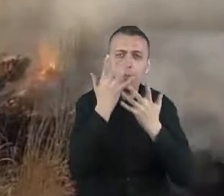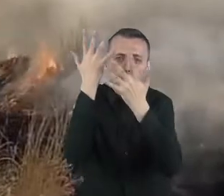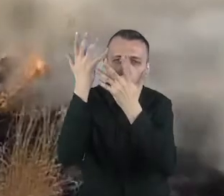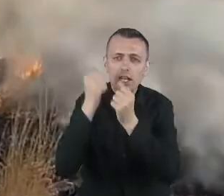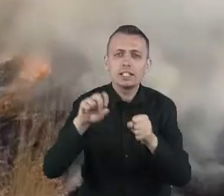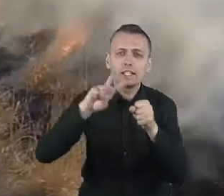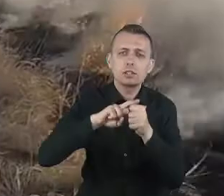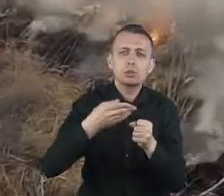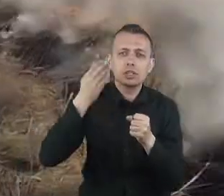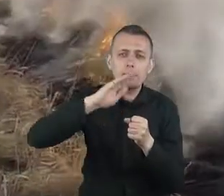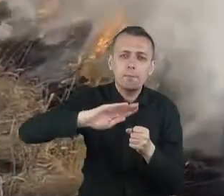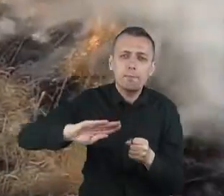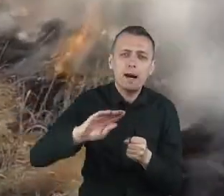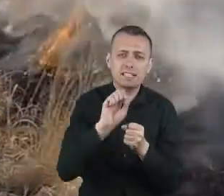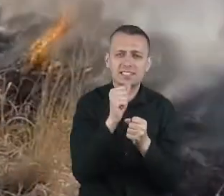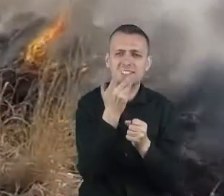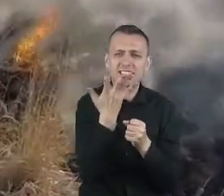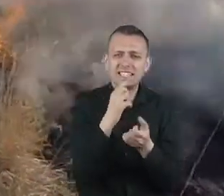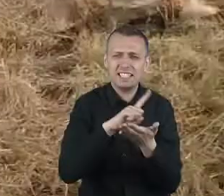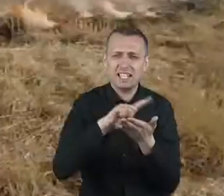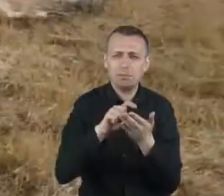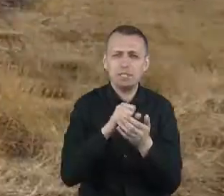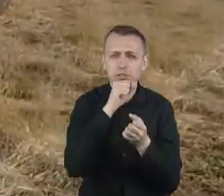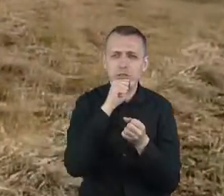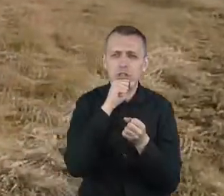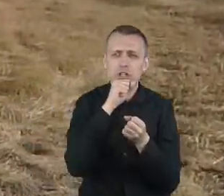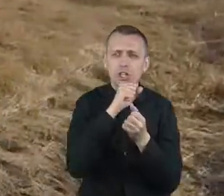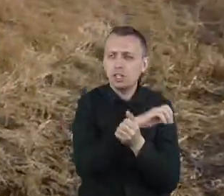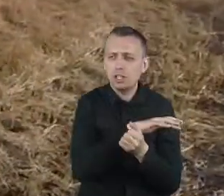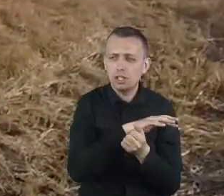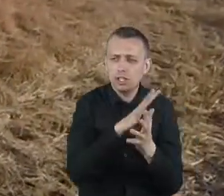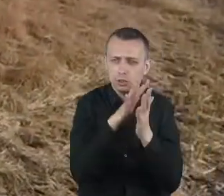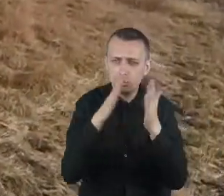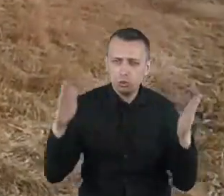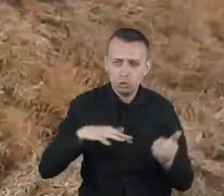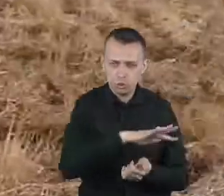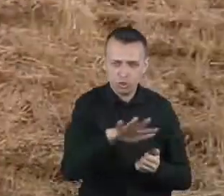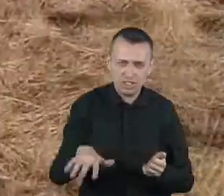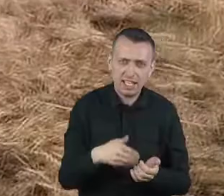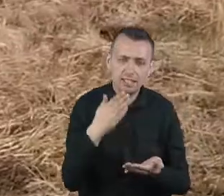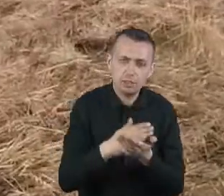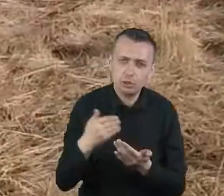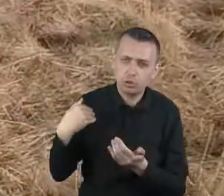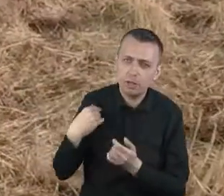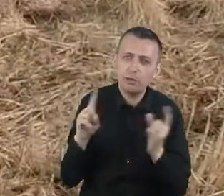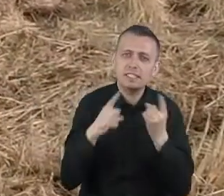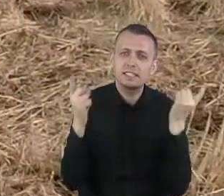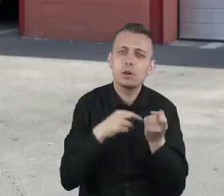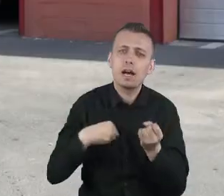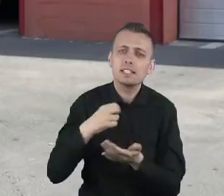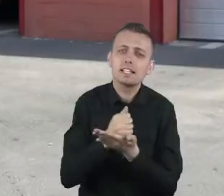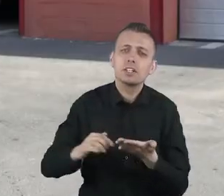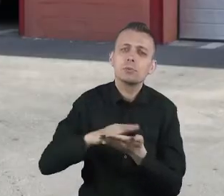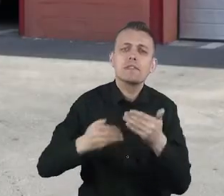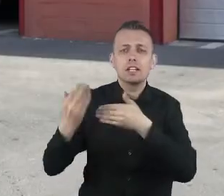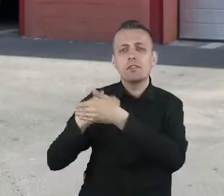na dużej otwartej przestrzeni potrafi w kilka minut roznieść się na dużą odległość. Do takich przypadków doszło już w naszym powiecie. W ostatnich dniach